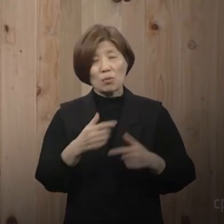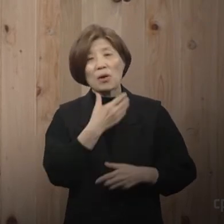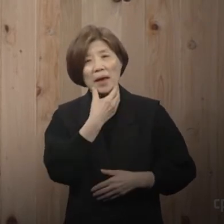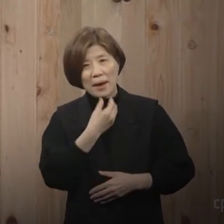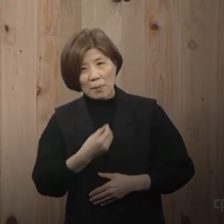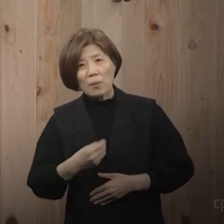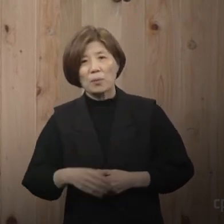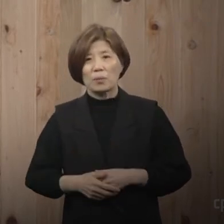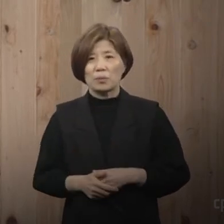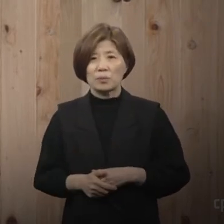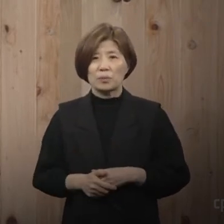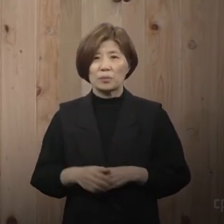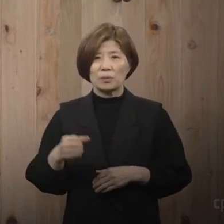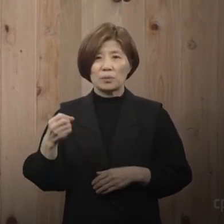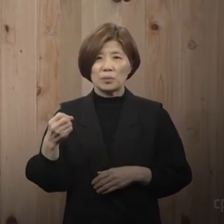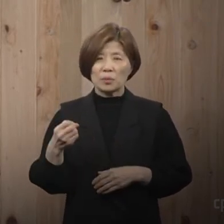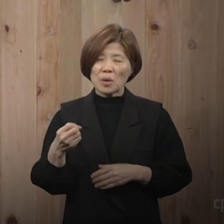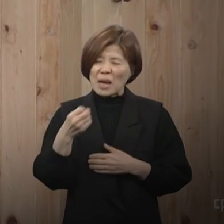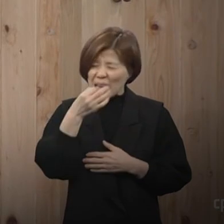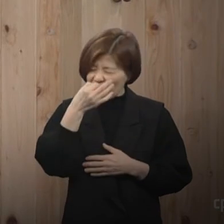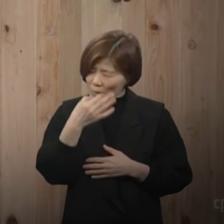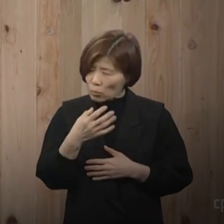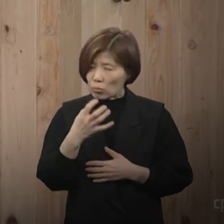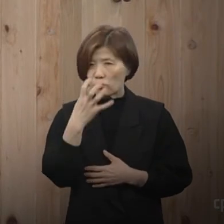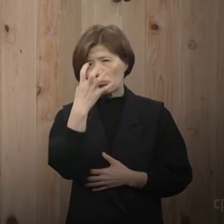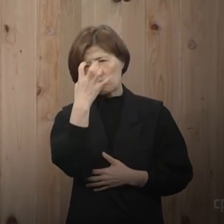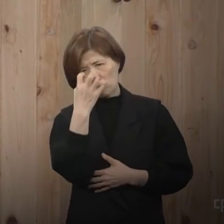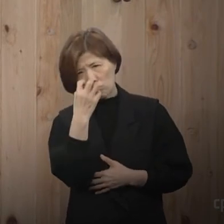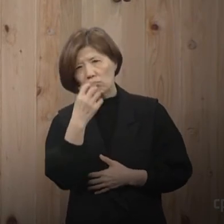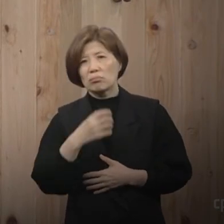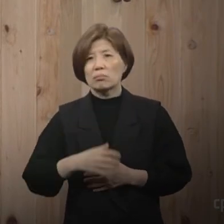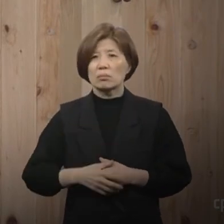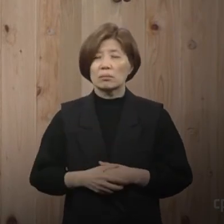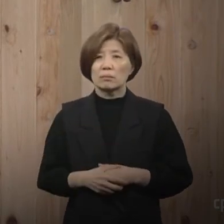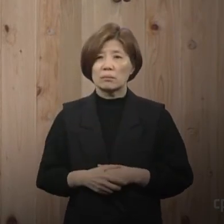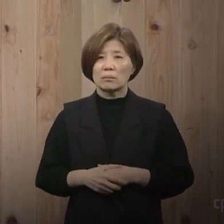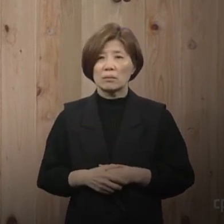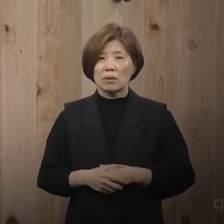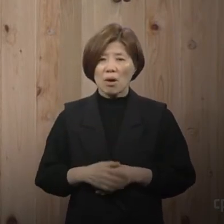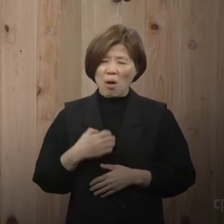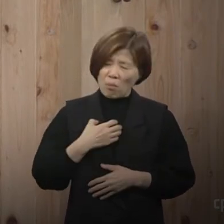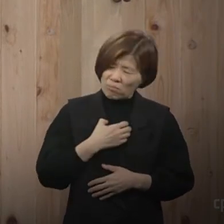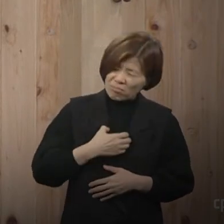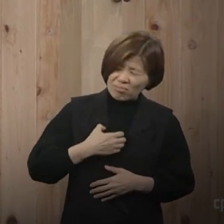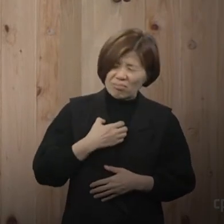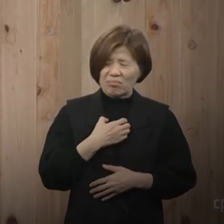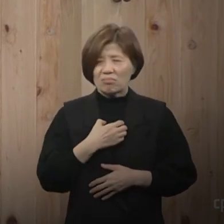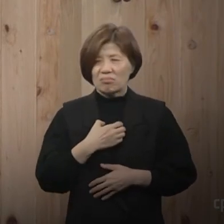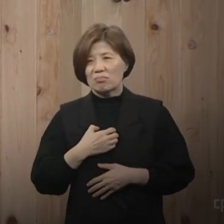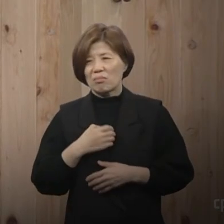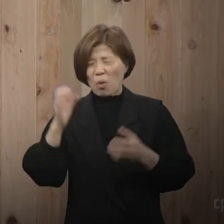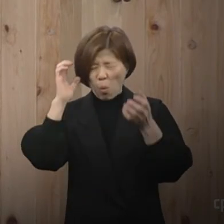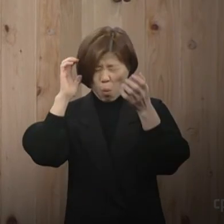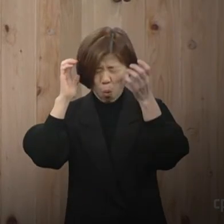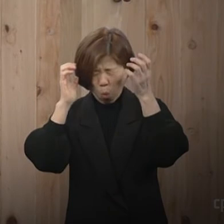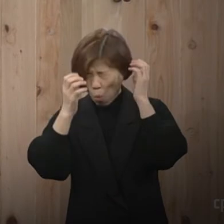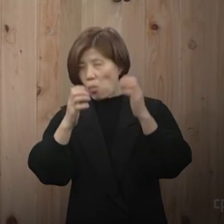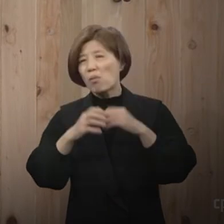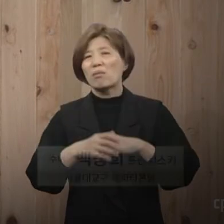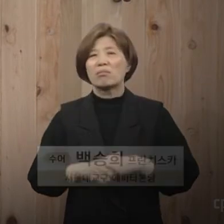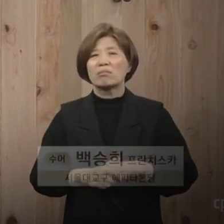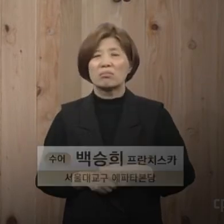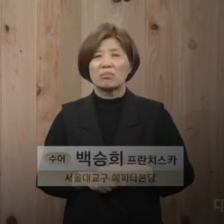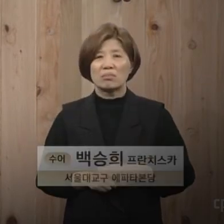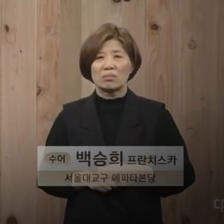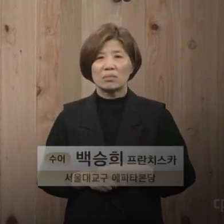좋겠고요. 또 힘들고 우울한 일 있더라도 또 걱정거리와 혼란스러운 마음